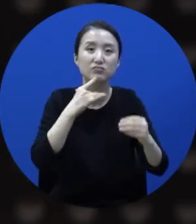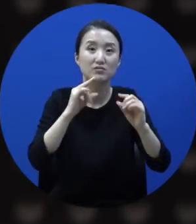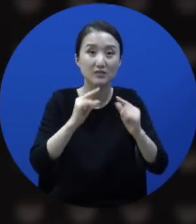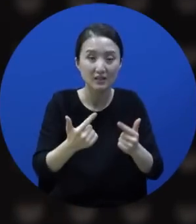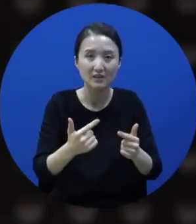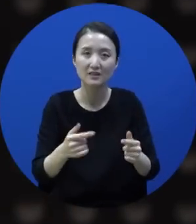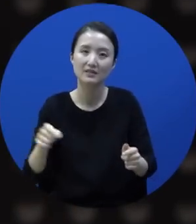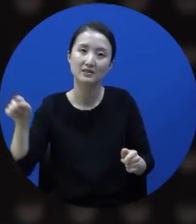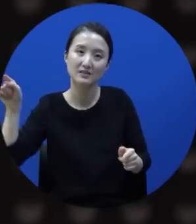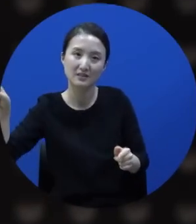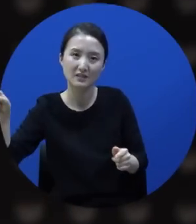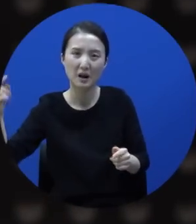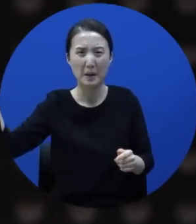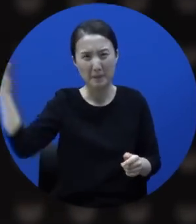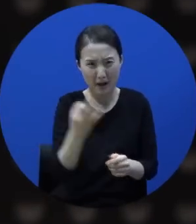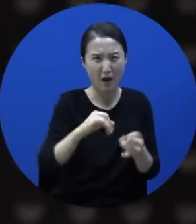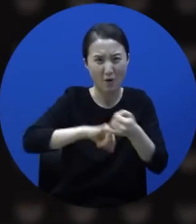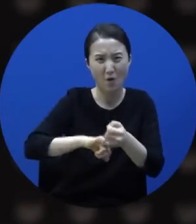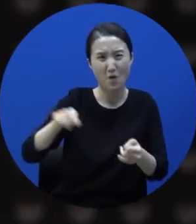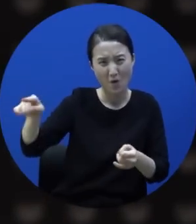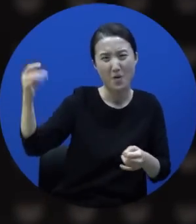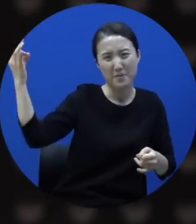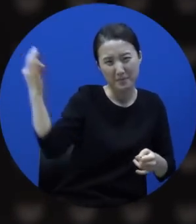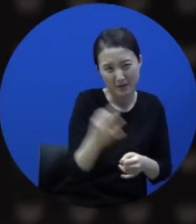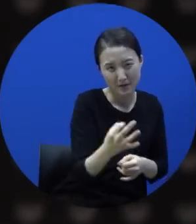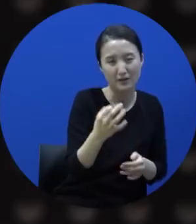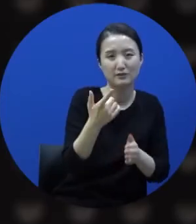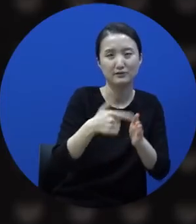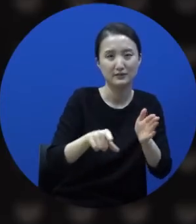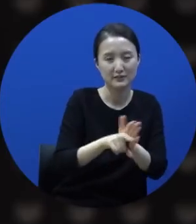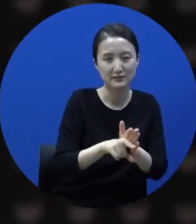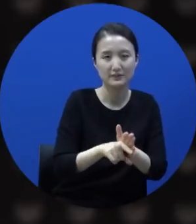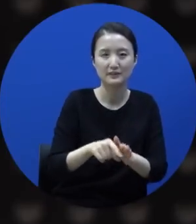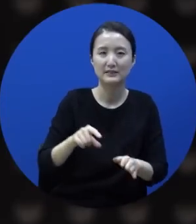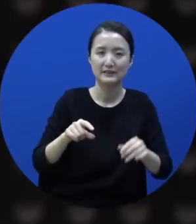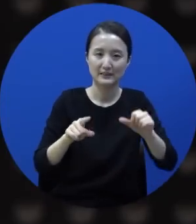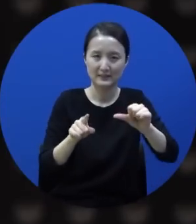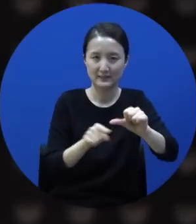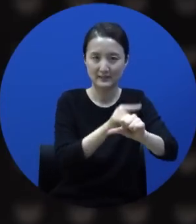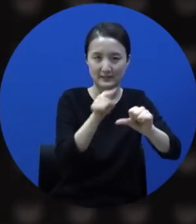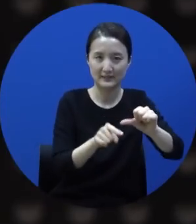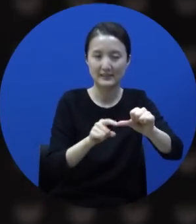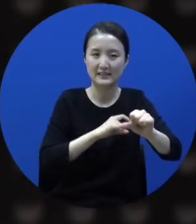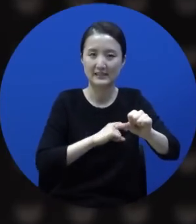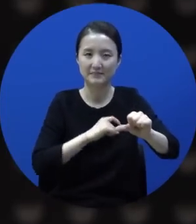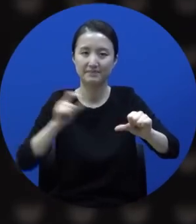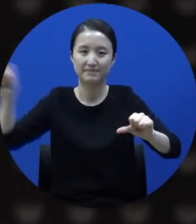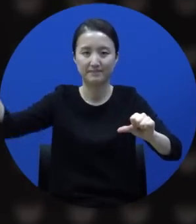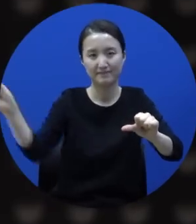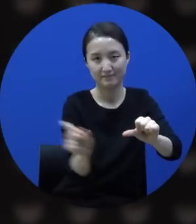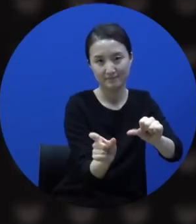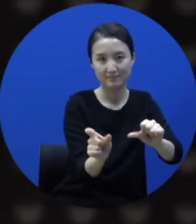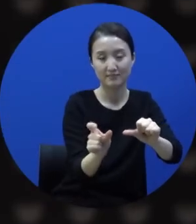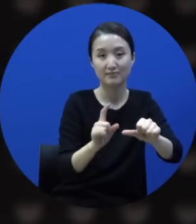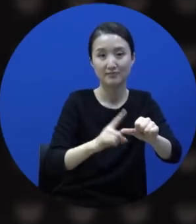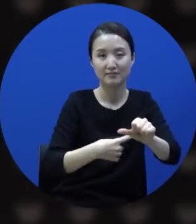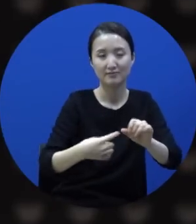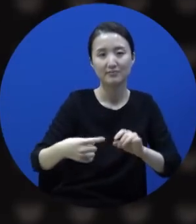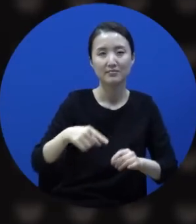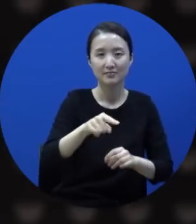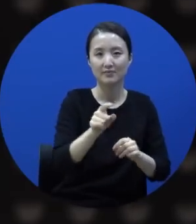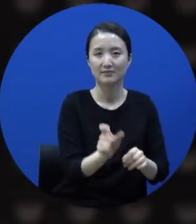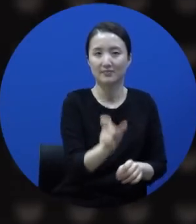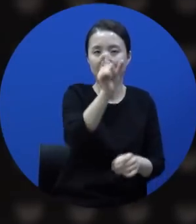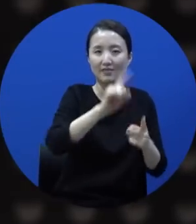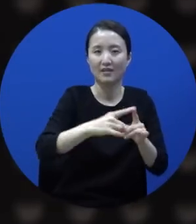있게 만들어요. 그러면 그분은 그 글을 볼 수밖에 없게 되죠. 자신에게 알람이 가기 때문에.